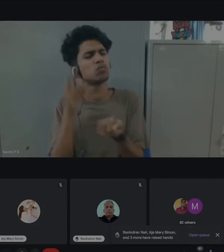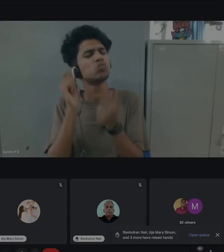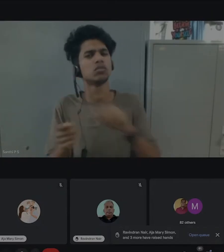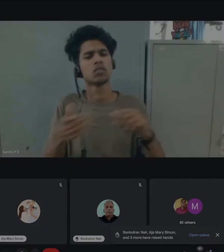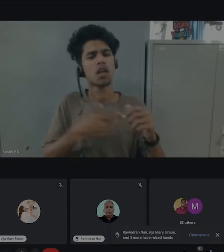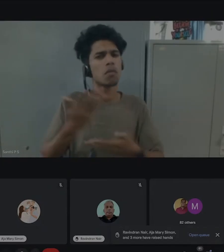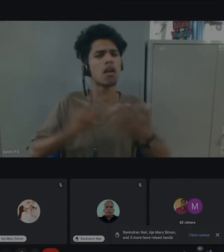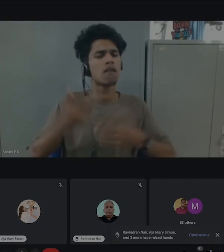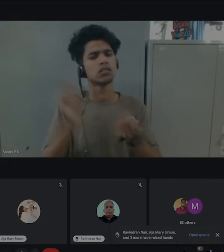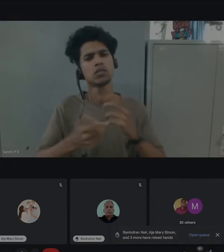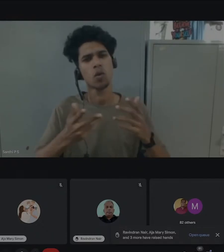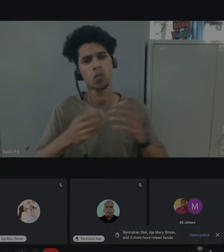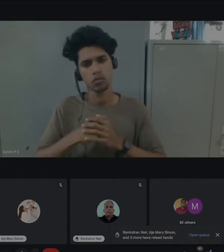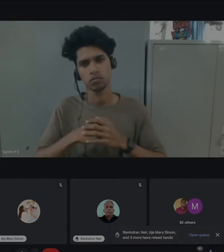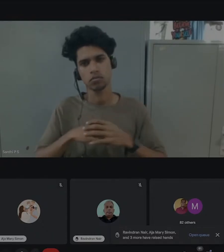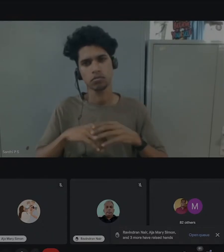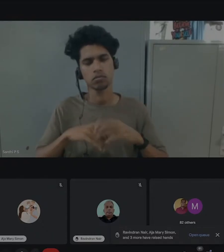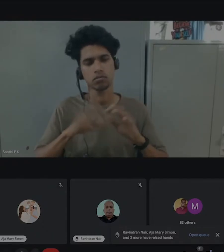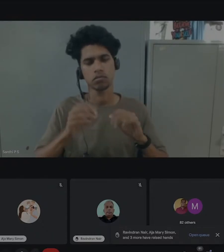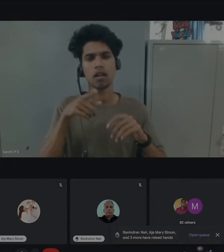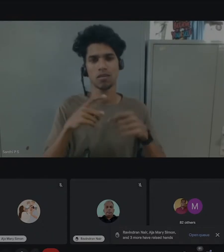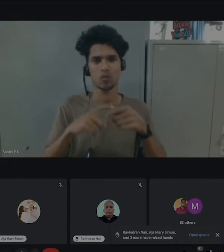ഈ ചോദ്യം അഞ്ജു മാഡം ആൻസർ ചെയ്യാമോ?